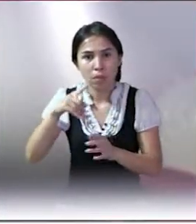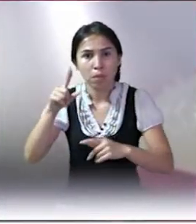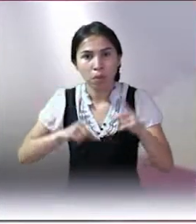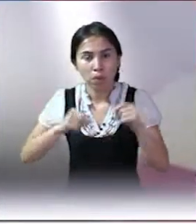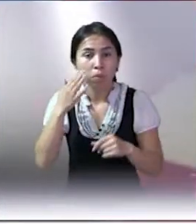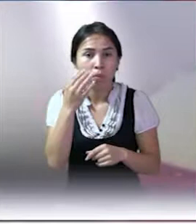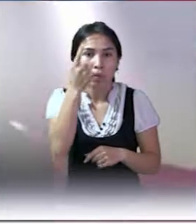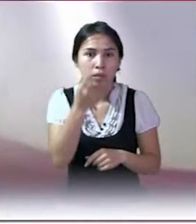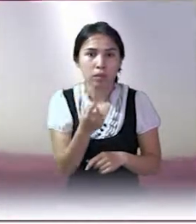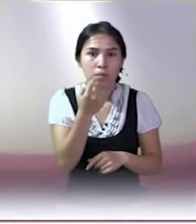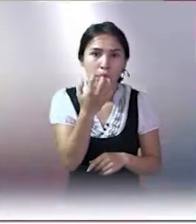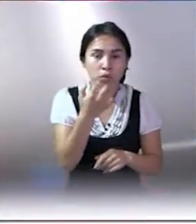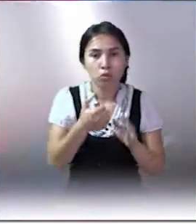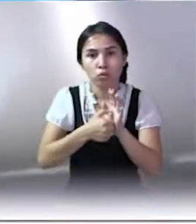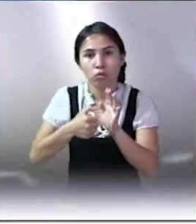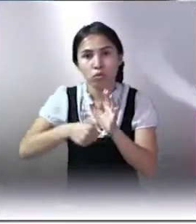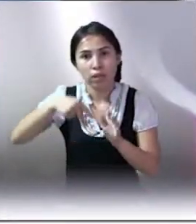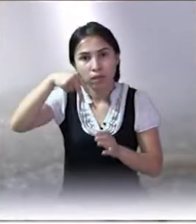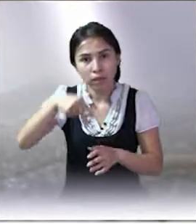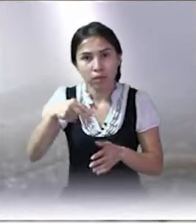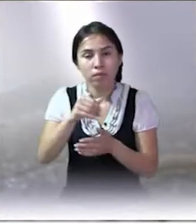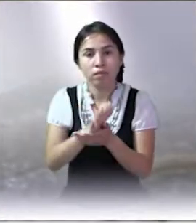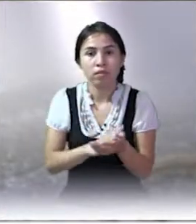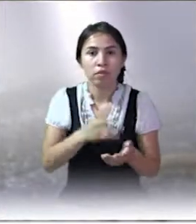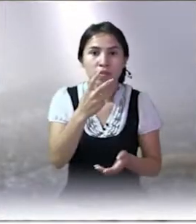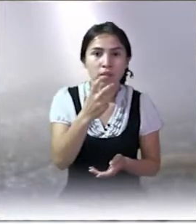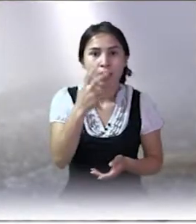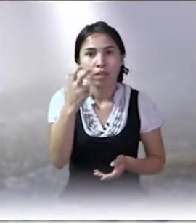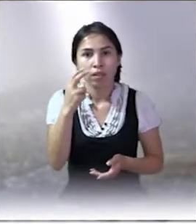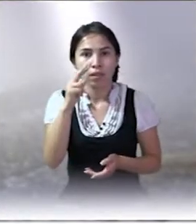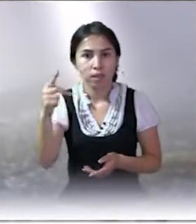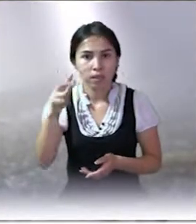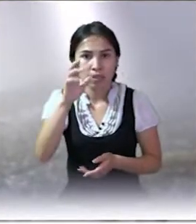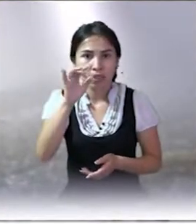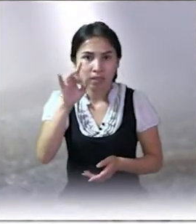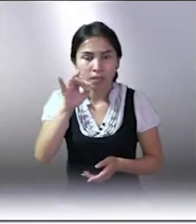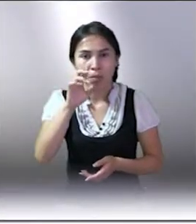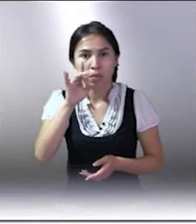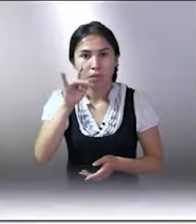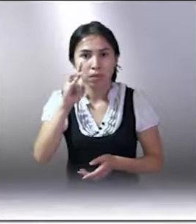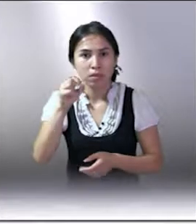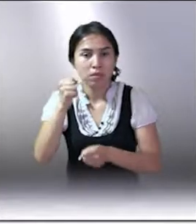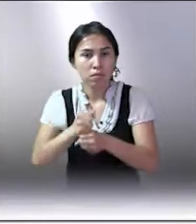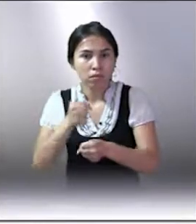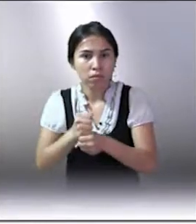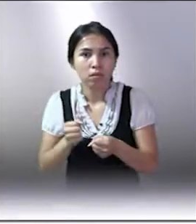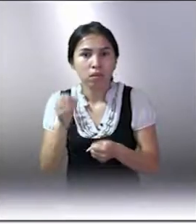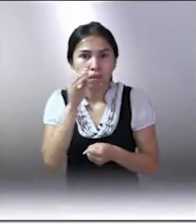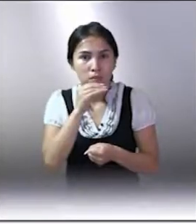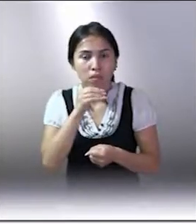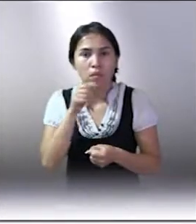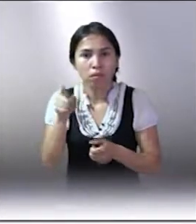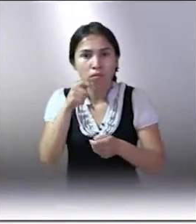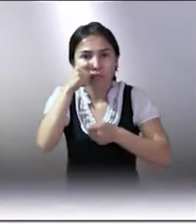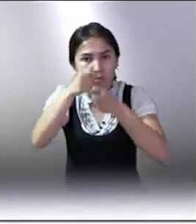собрать порядка 500-600 литров и выпускать 200-300 килограммов сыра и брынзы. Все сырье обязательно подвергается